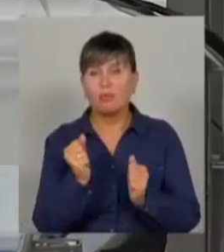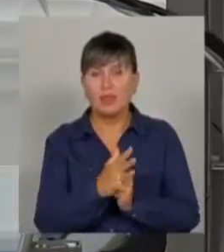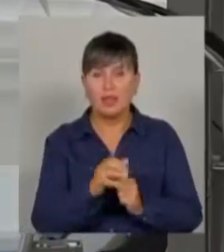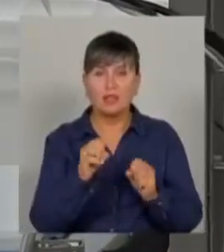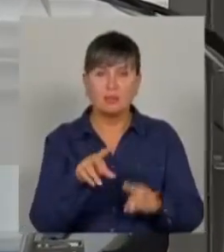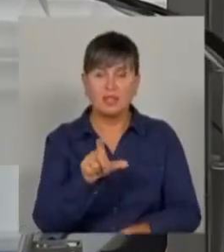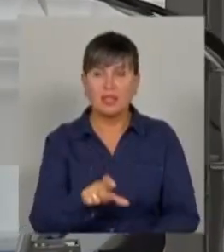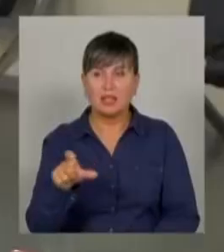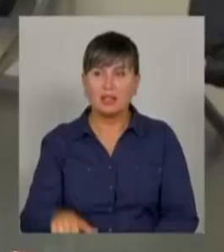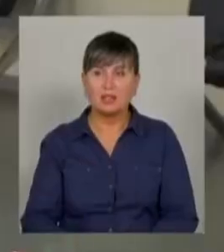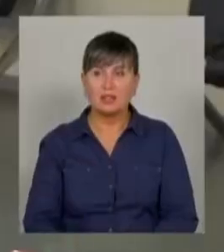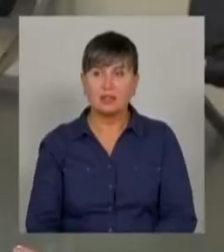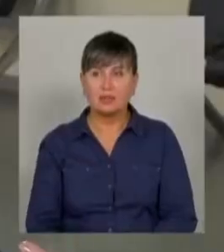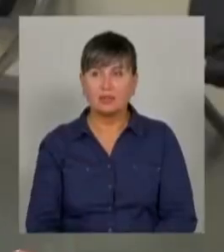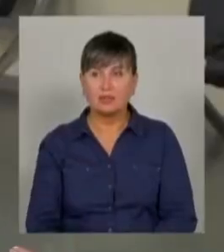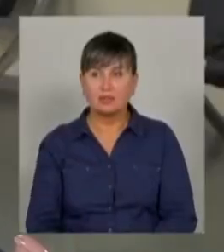специалистов